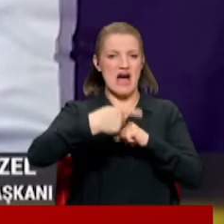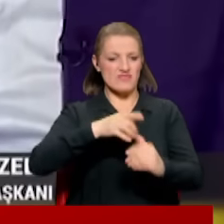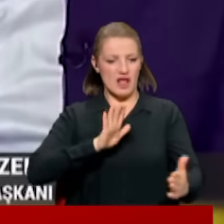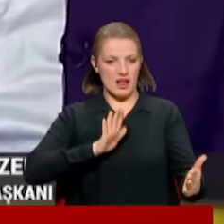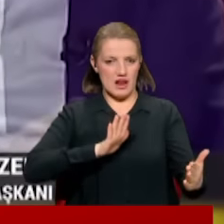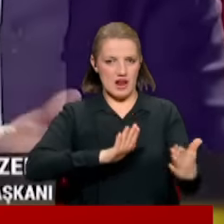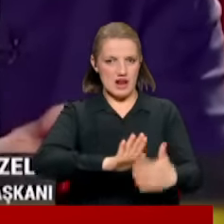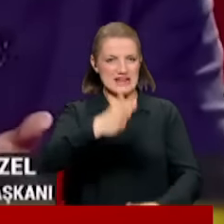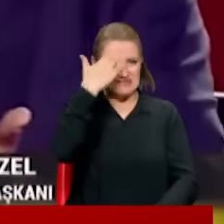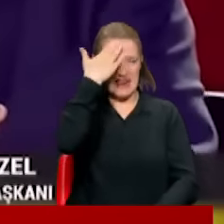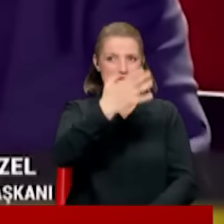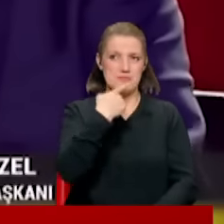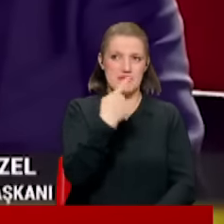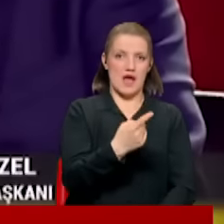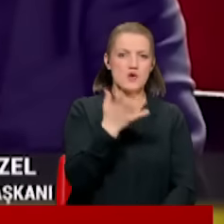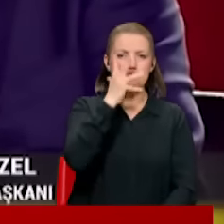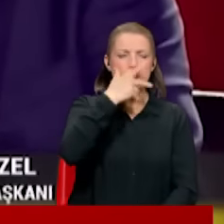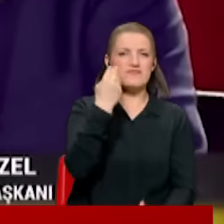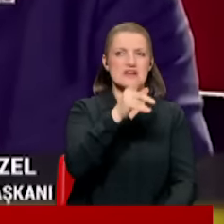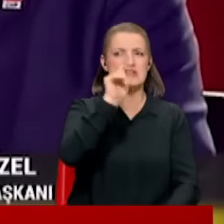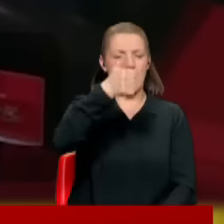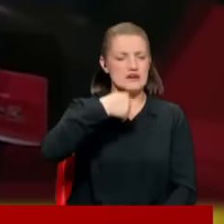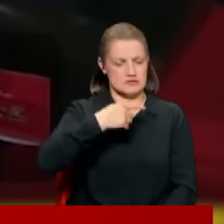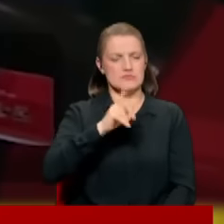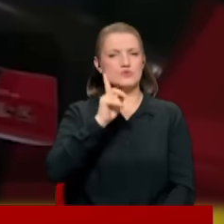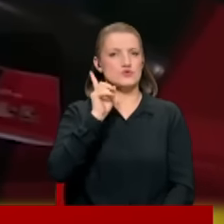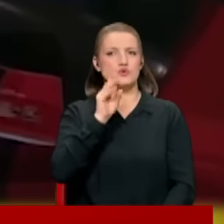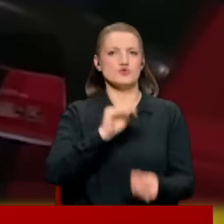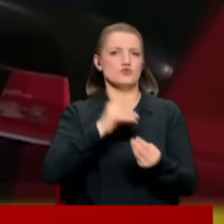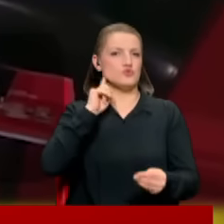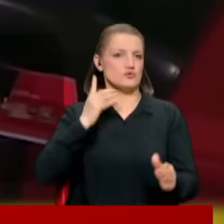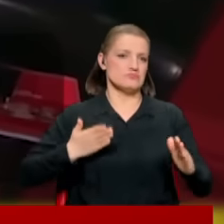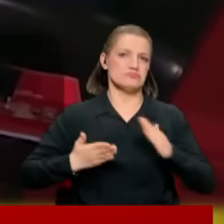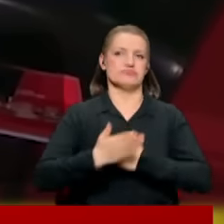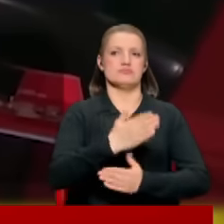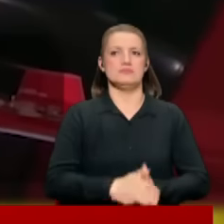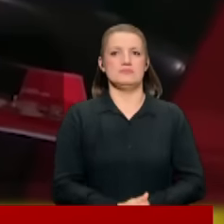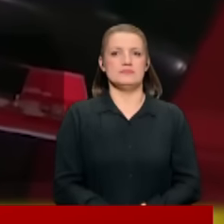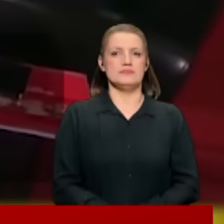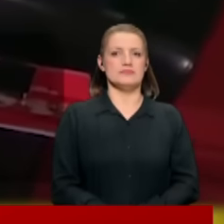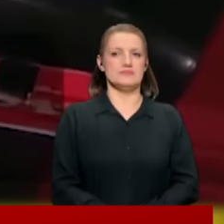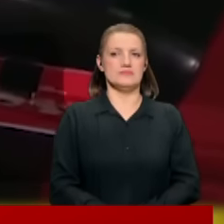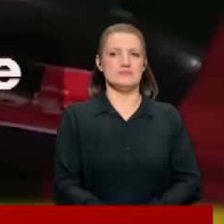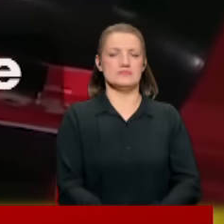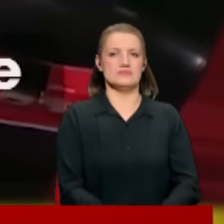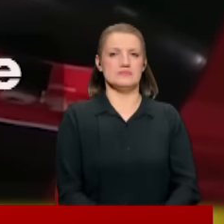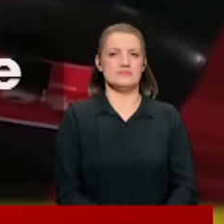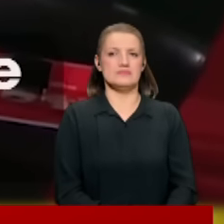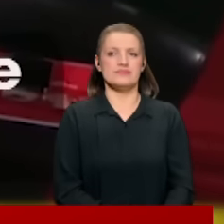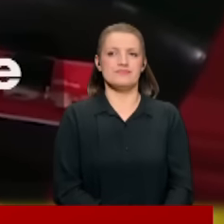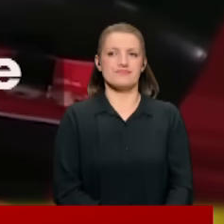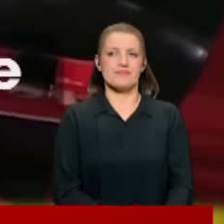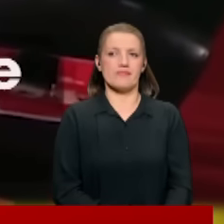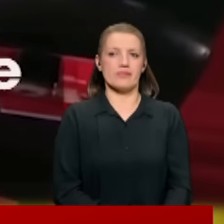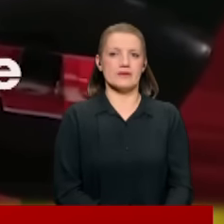selamıyla yatır. Utanç verici. Yarından itibaren suç duyurularında bulunacağız. Para yatırılacaktır Cumhurbaşkanımızın sizlere hediyesi. Sizlerden de ricamız seçimlerde